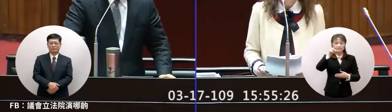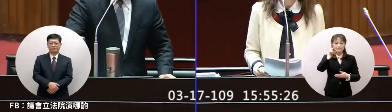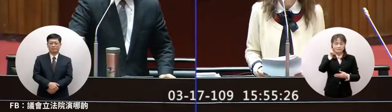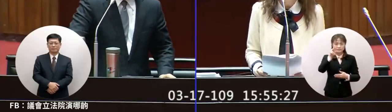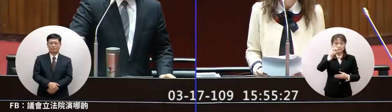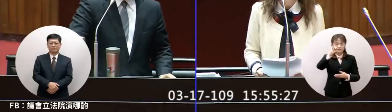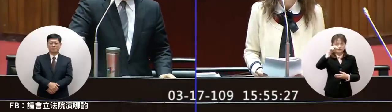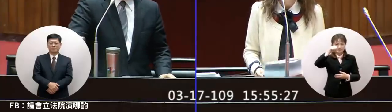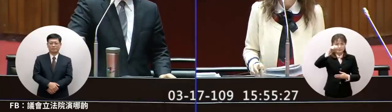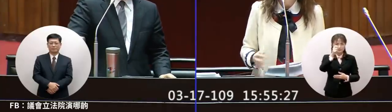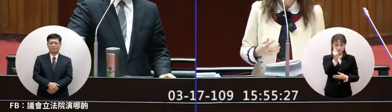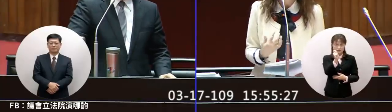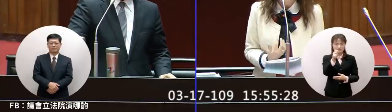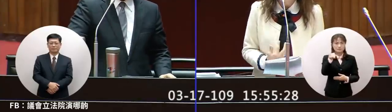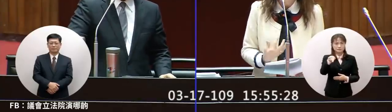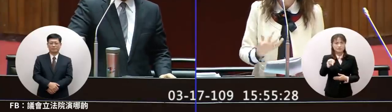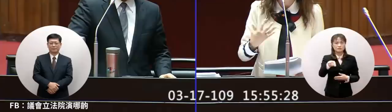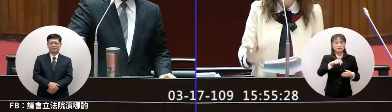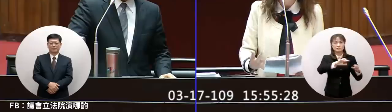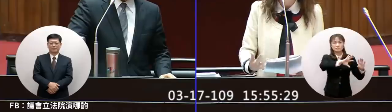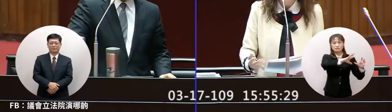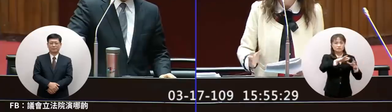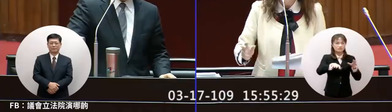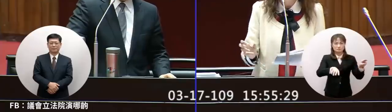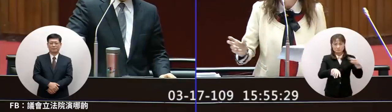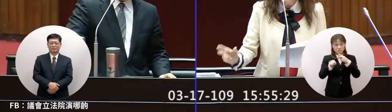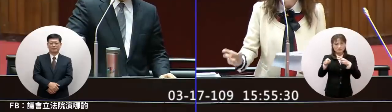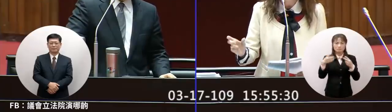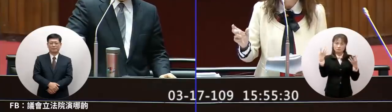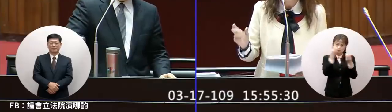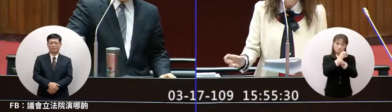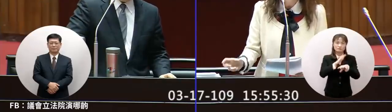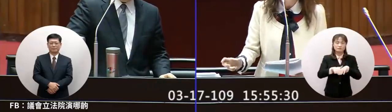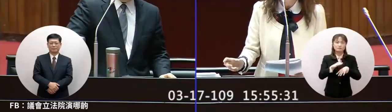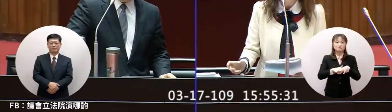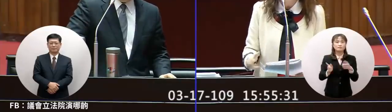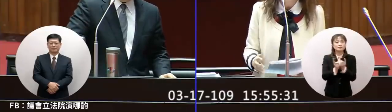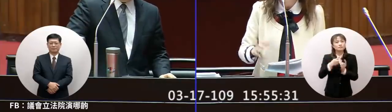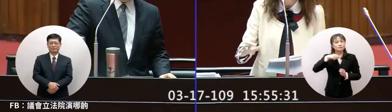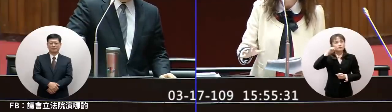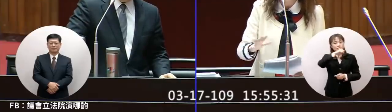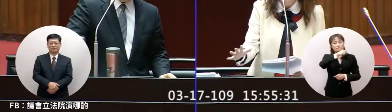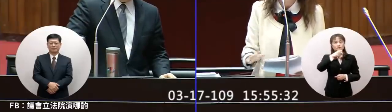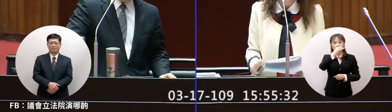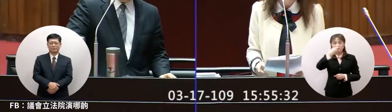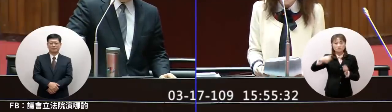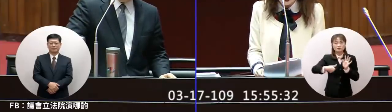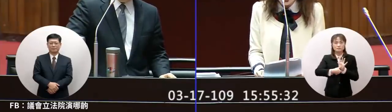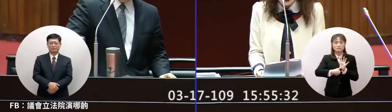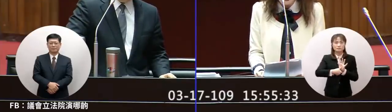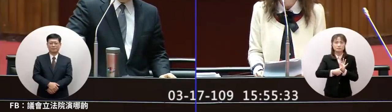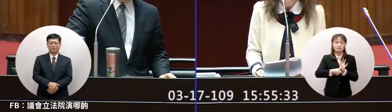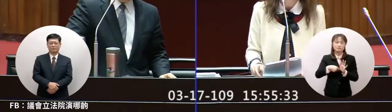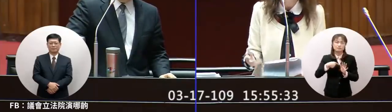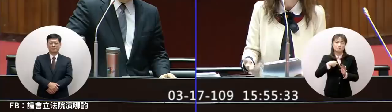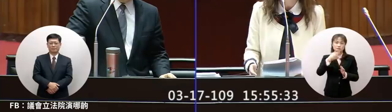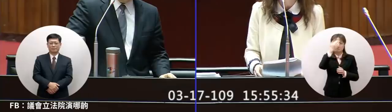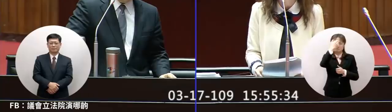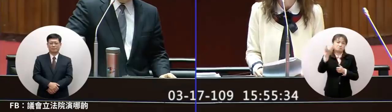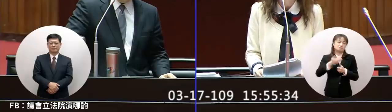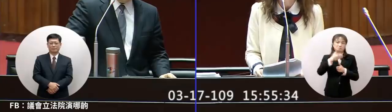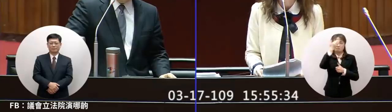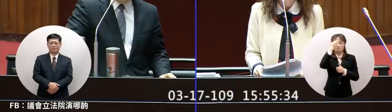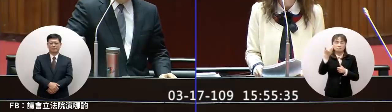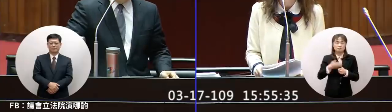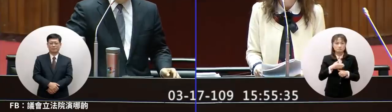际上是真误解。对咱台湾这个国家，诶，这个英文的名，我想这就是咱真侪困扰。我想这你